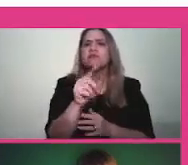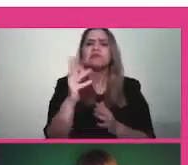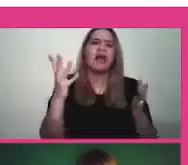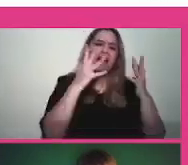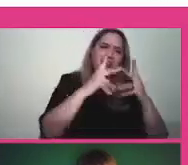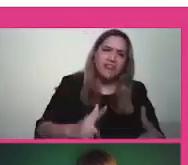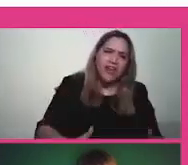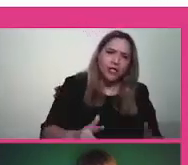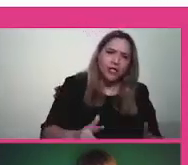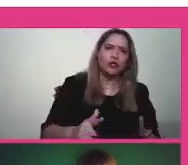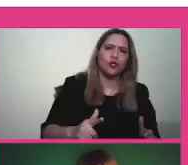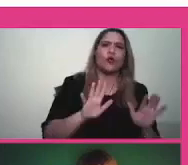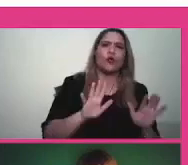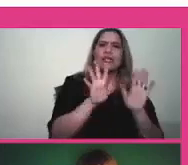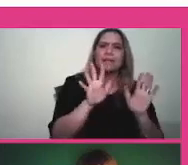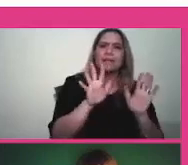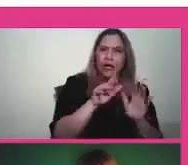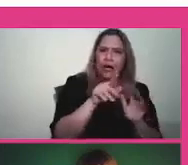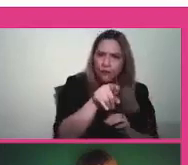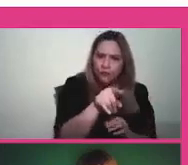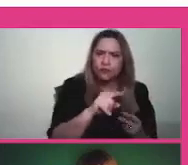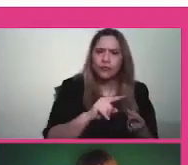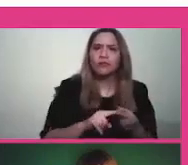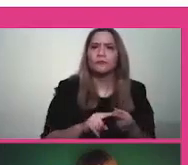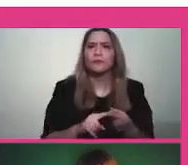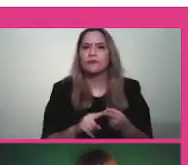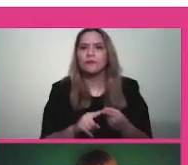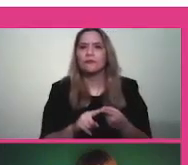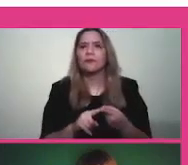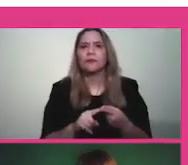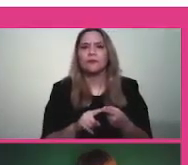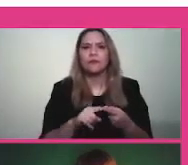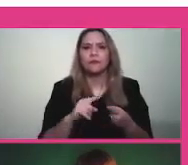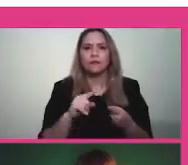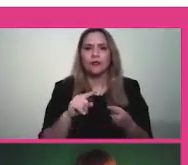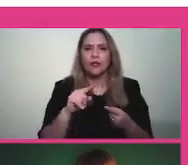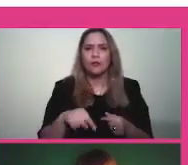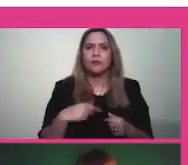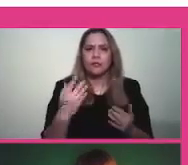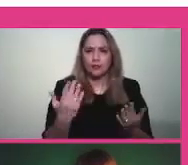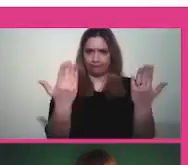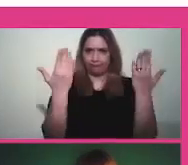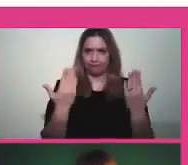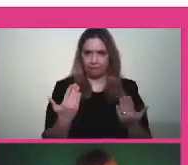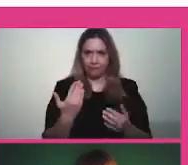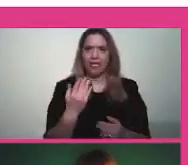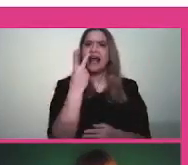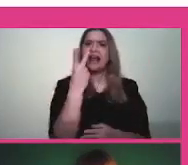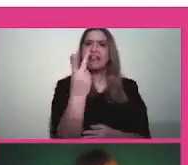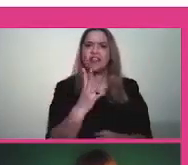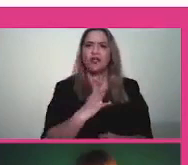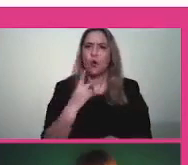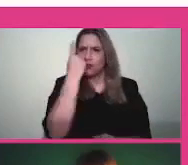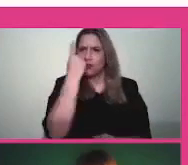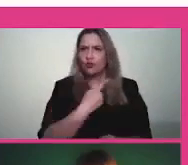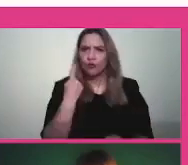και κινηματογράφος και εν συνεχεία μας βγάζει δύο προσωπικότητες